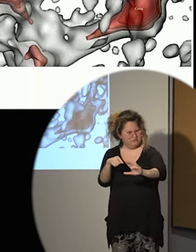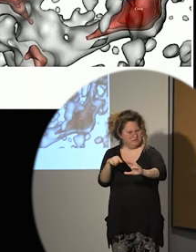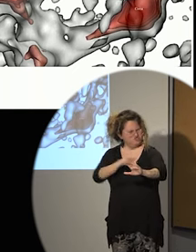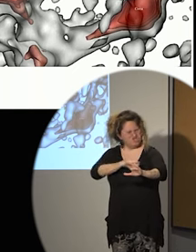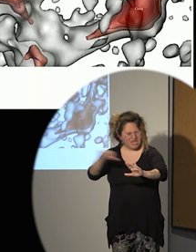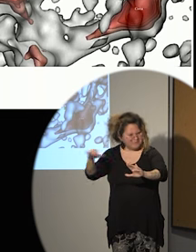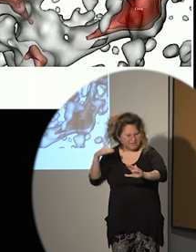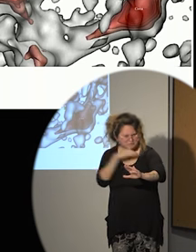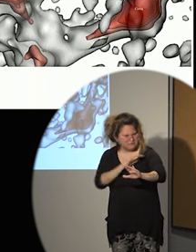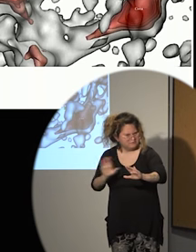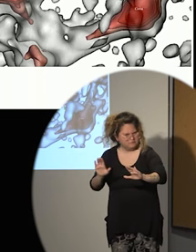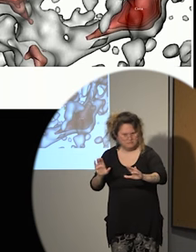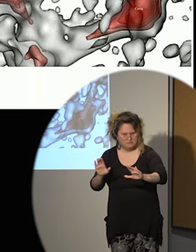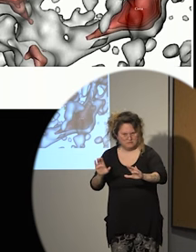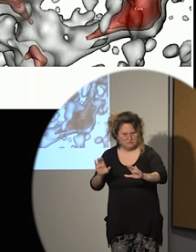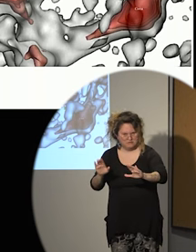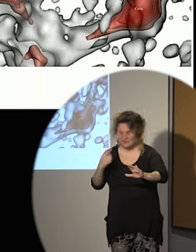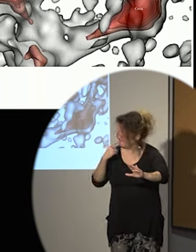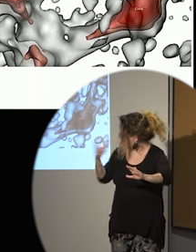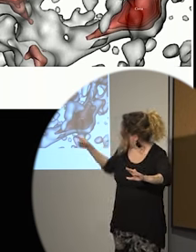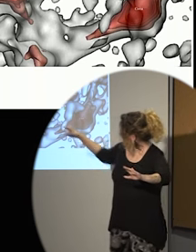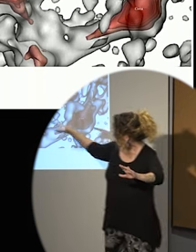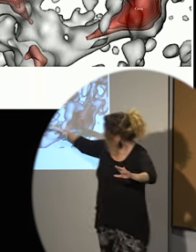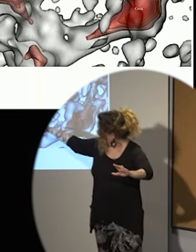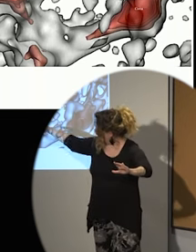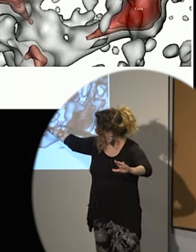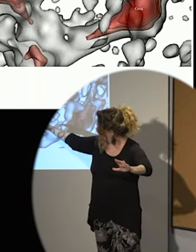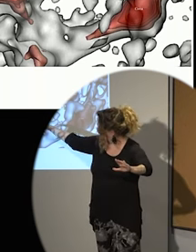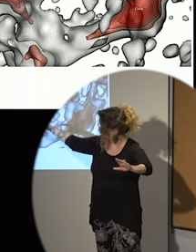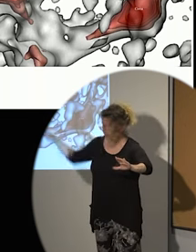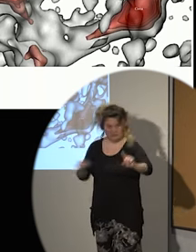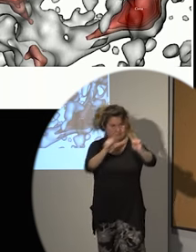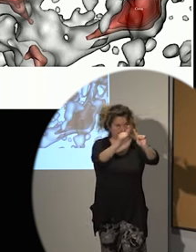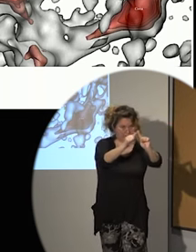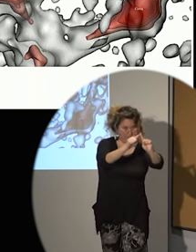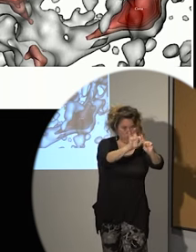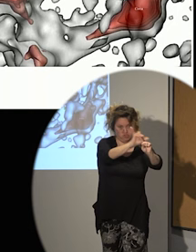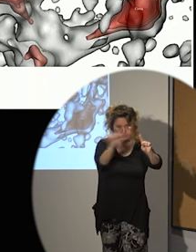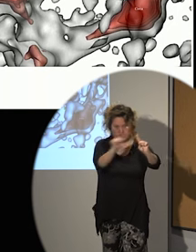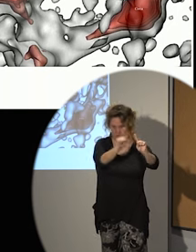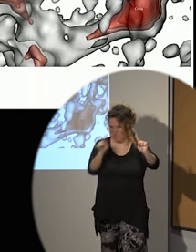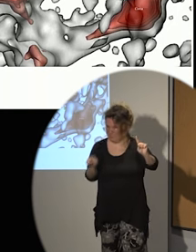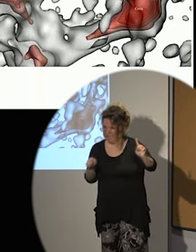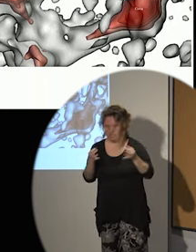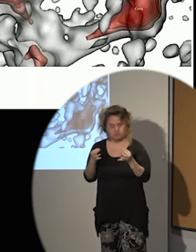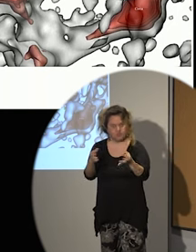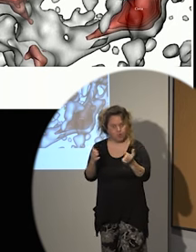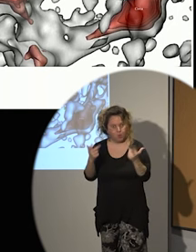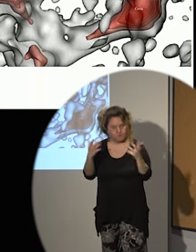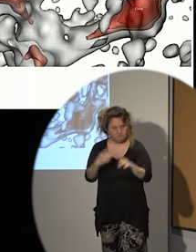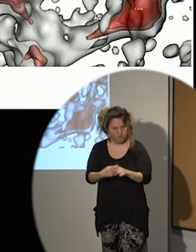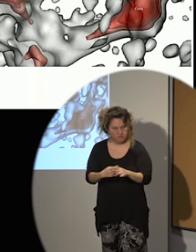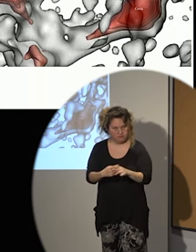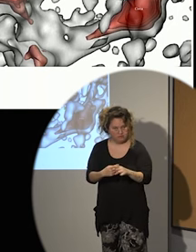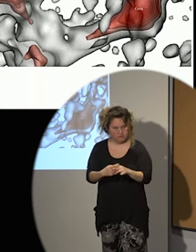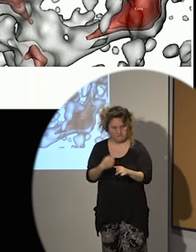grandes. Donc le temps qu'elles aillent de ce point-là à ce point-là, il leur faut 10 fois l'âge de